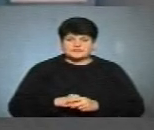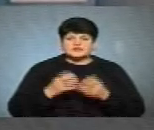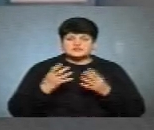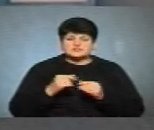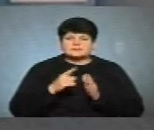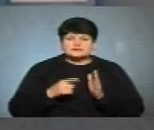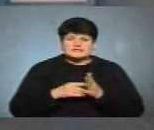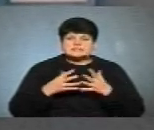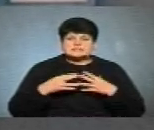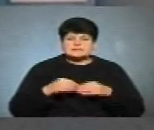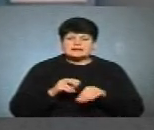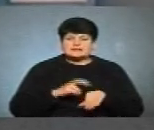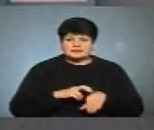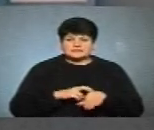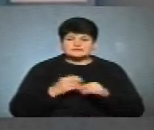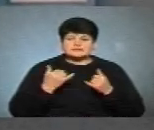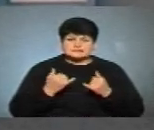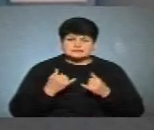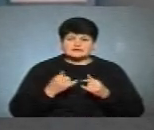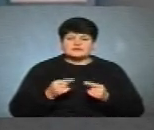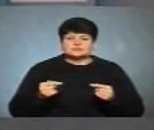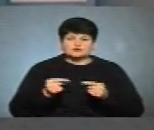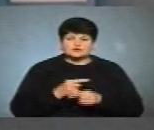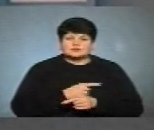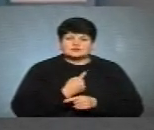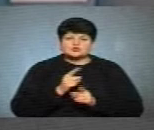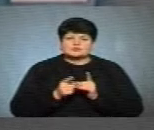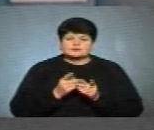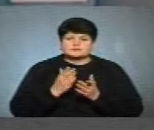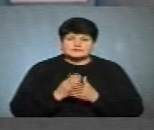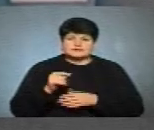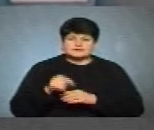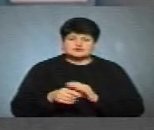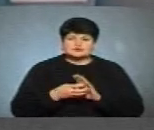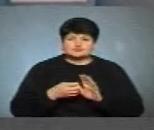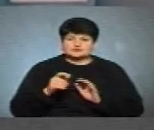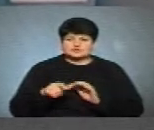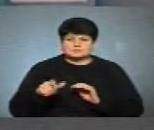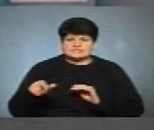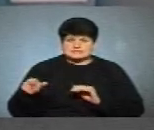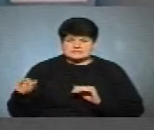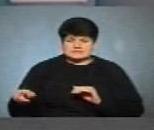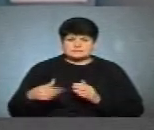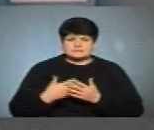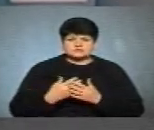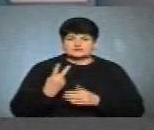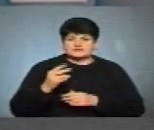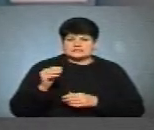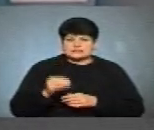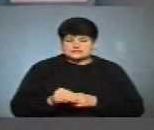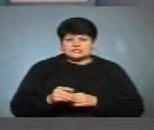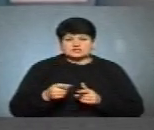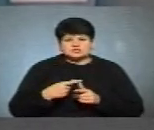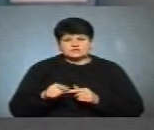по сімейних лікарях, які зараз, відповідно до медреформи, мають близько 1900 пацієнтів, близько 2000. Чи